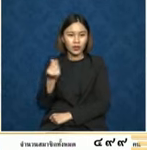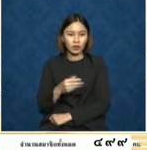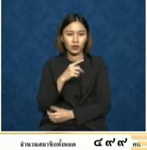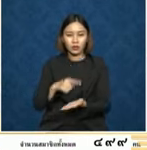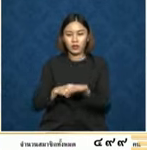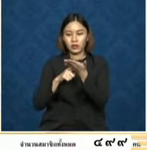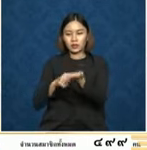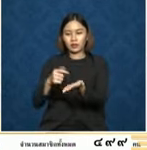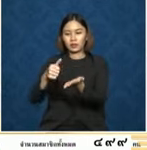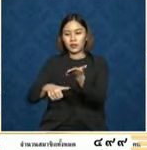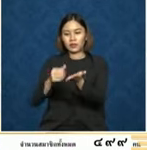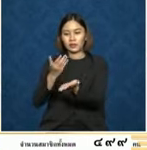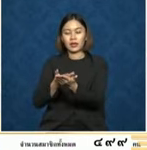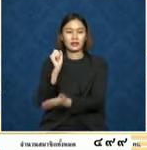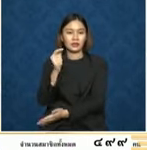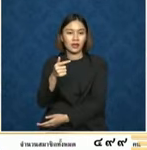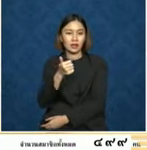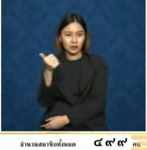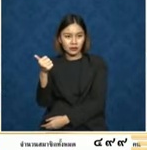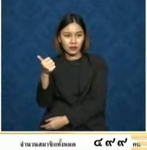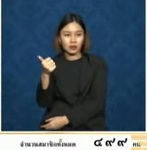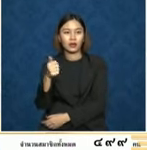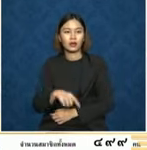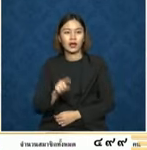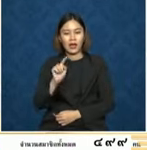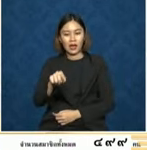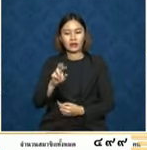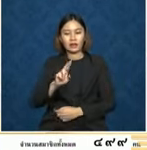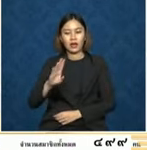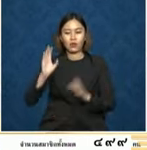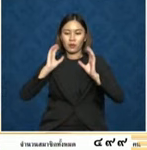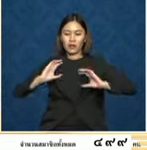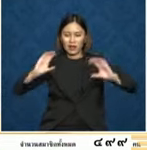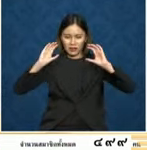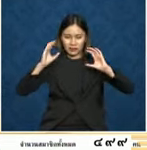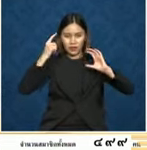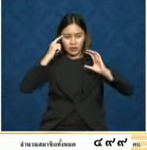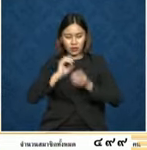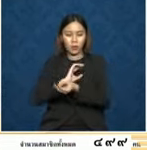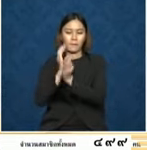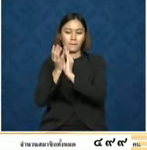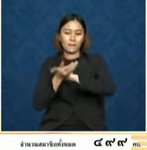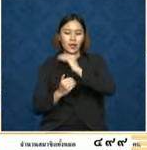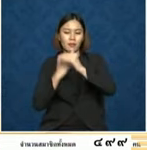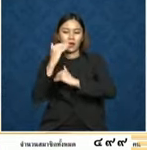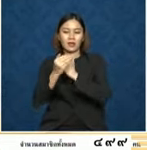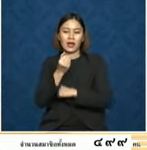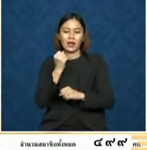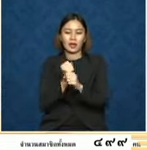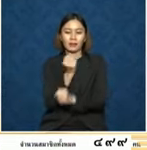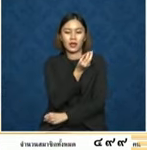เสียภาษีได้ทันทีนั่นคือสิ่งที่ระบบราชการของเราต้องเปลี่ยนแปลงให้รวด